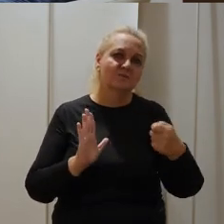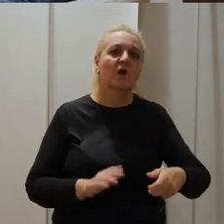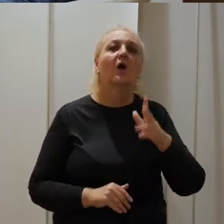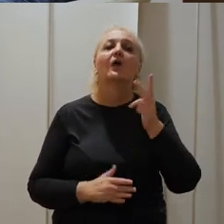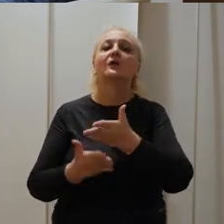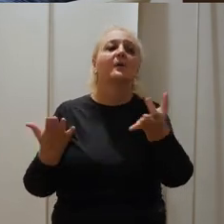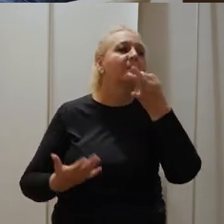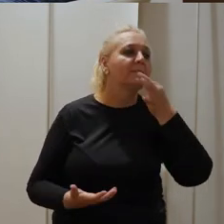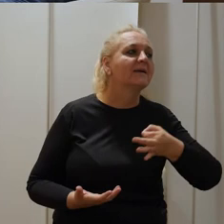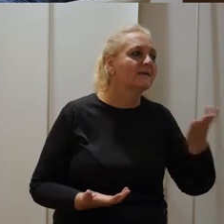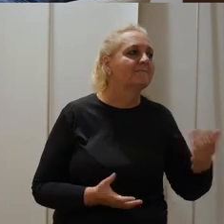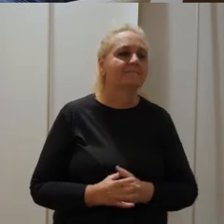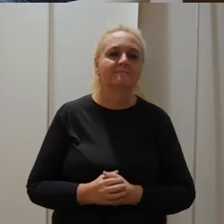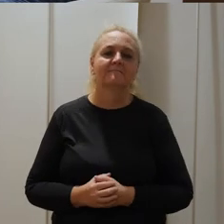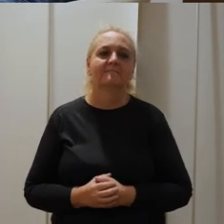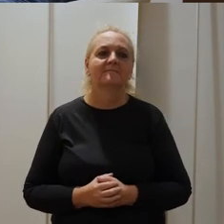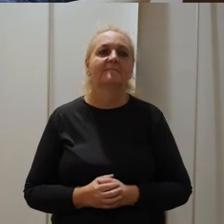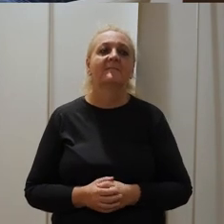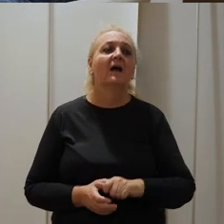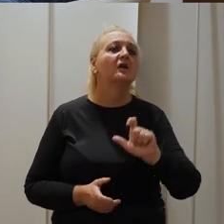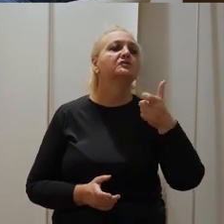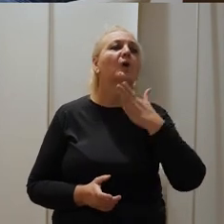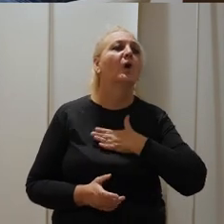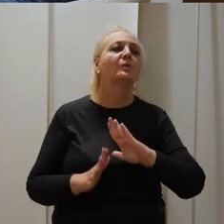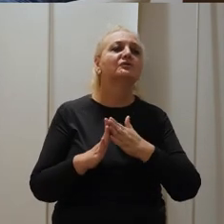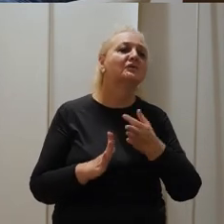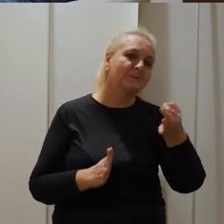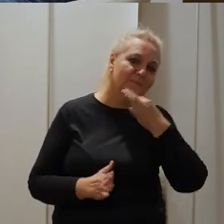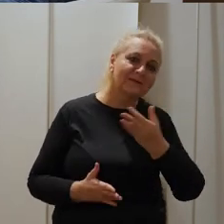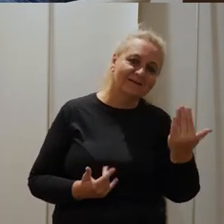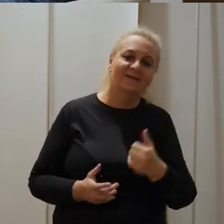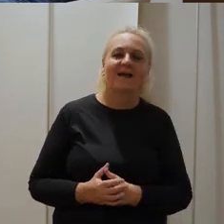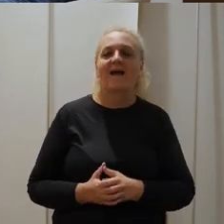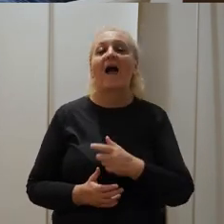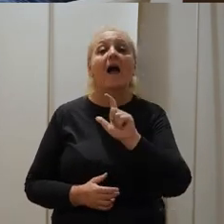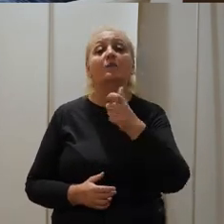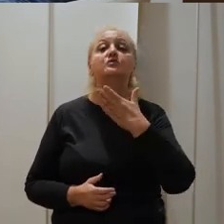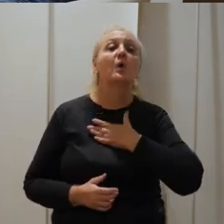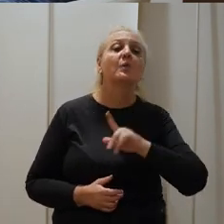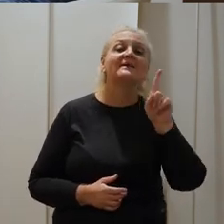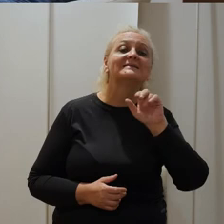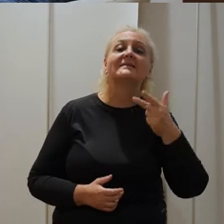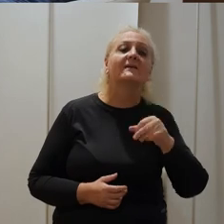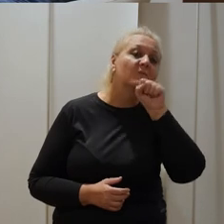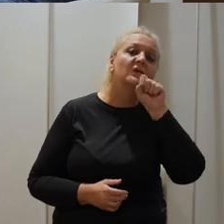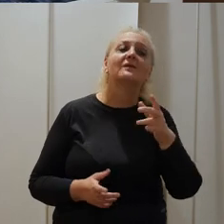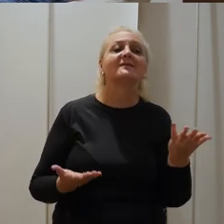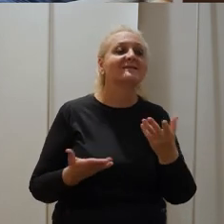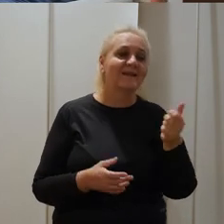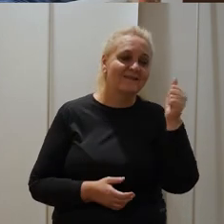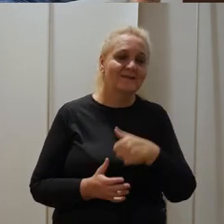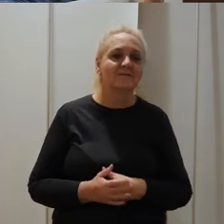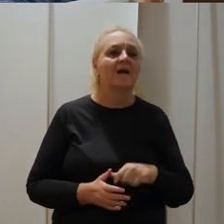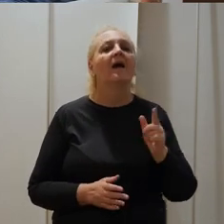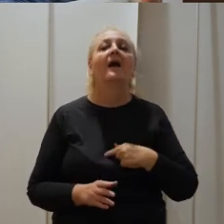ktoś, pytanie? Zapytajcie o ulubione książki. Ulubione ziny ewentualnie. No zapytajcie o ulubione ziny. To już